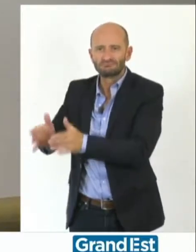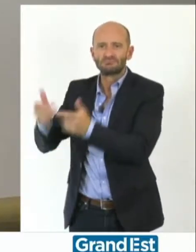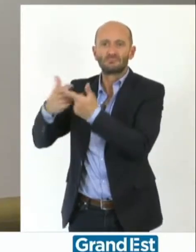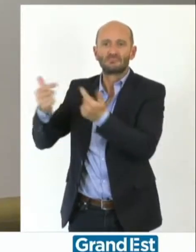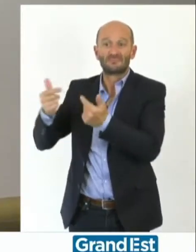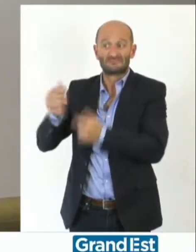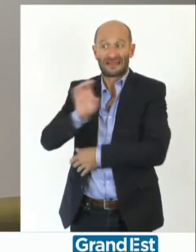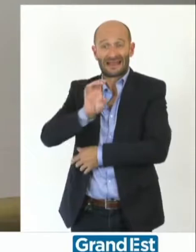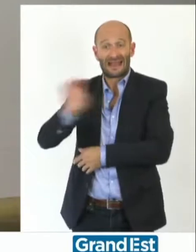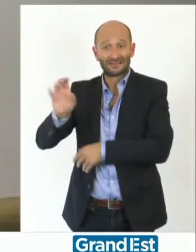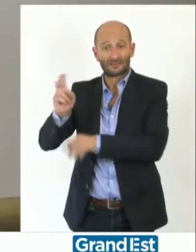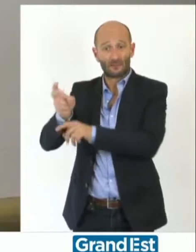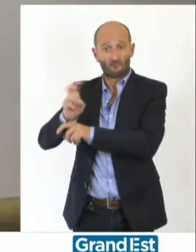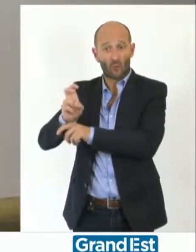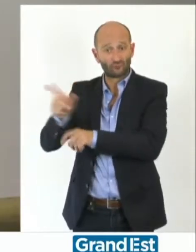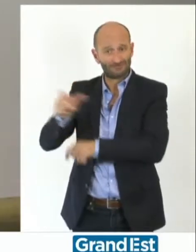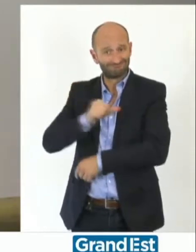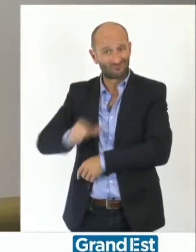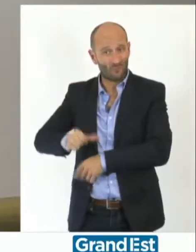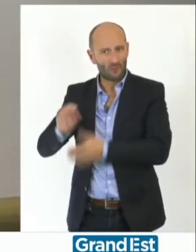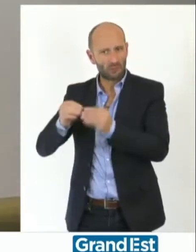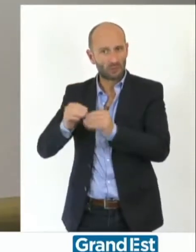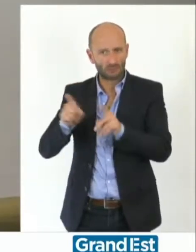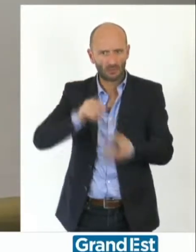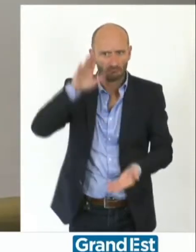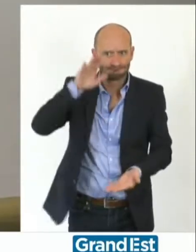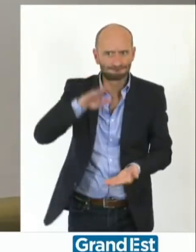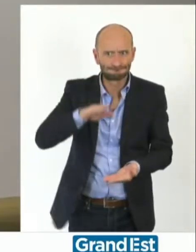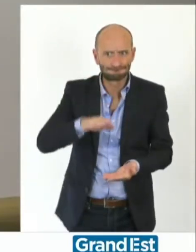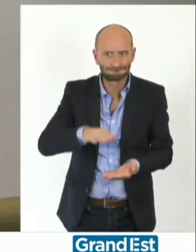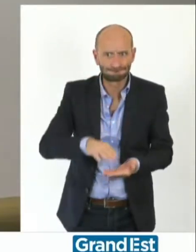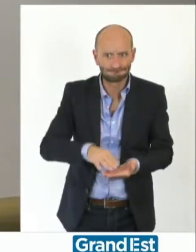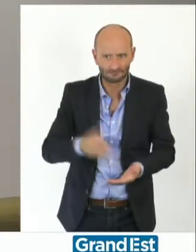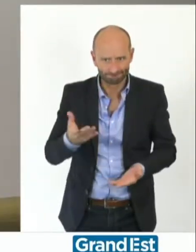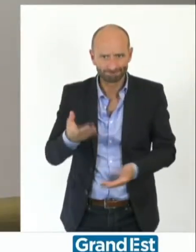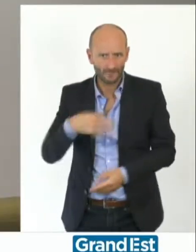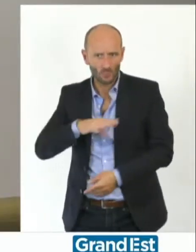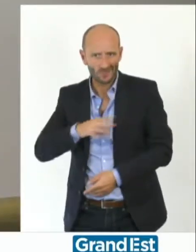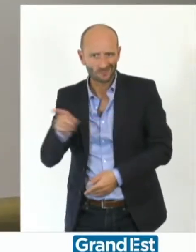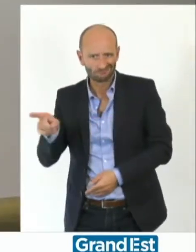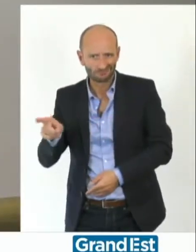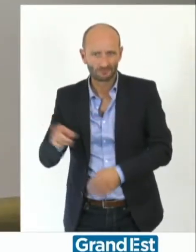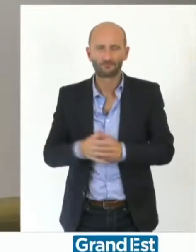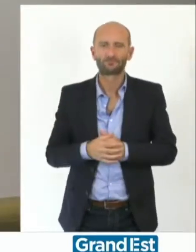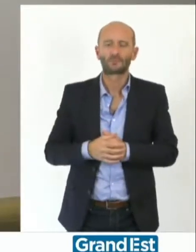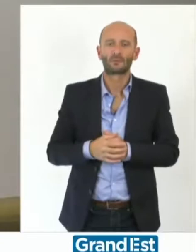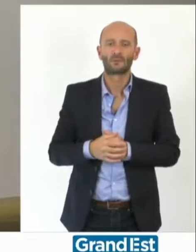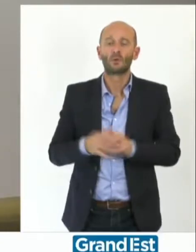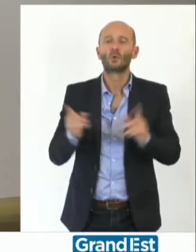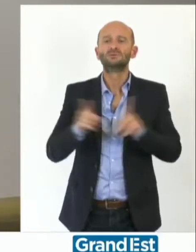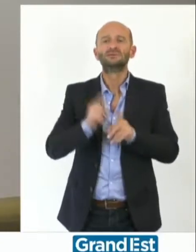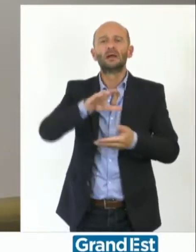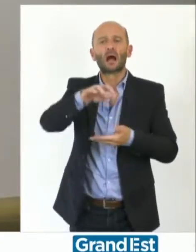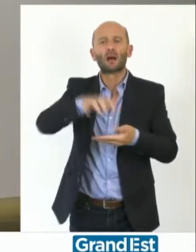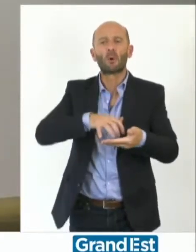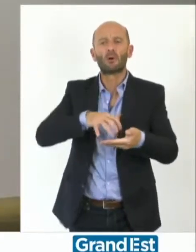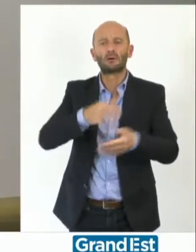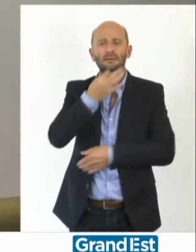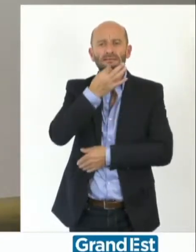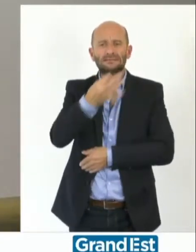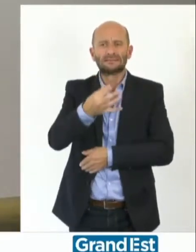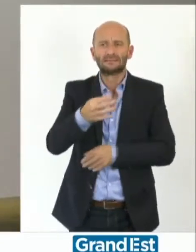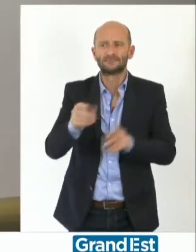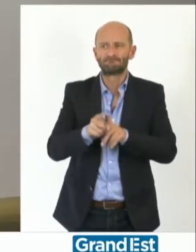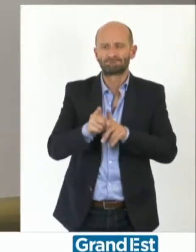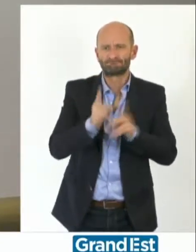concernée par cette problématique en effet même si vous indiquez dans le rapport que le maintien de la pluviométrie